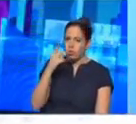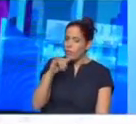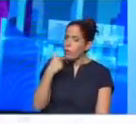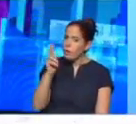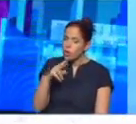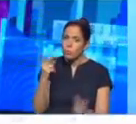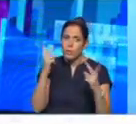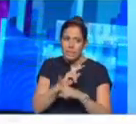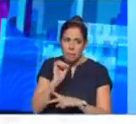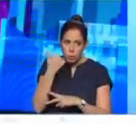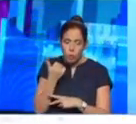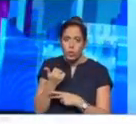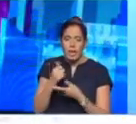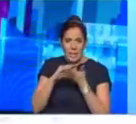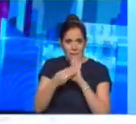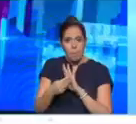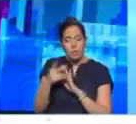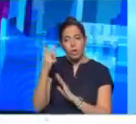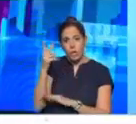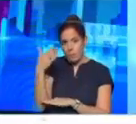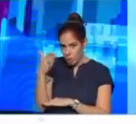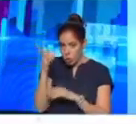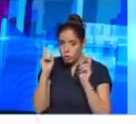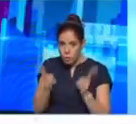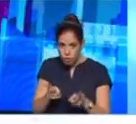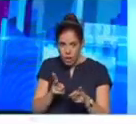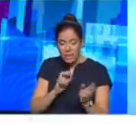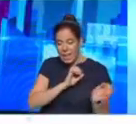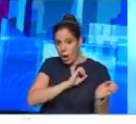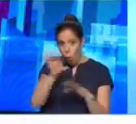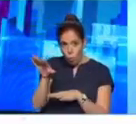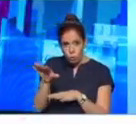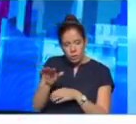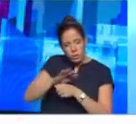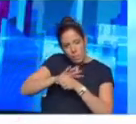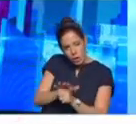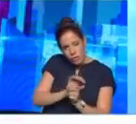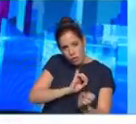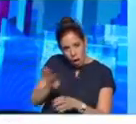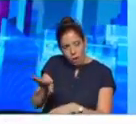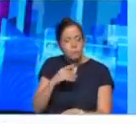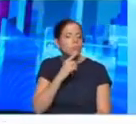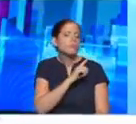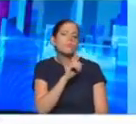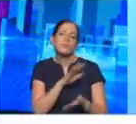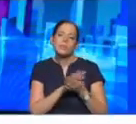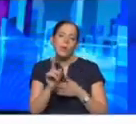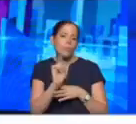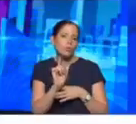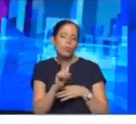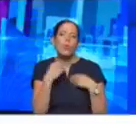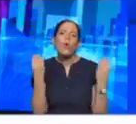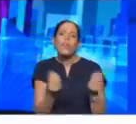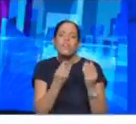בעצם ראשון שנחתם בין שתי מדינות שמאפשר את הגירוש הזה בכפייה. זה לא פשוט. כל הסיפור הזה